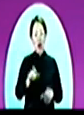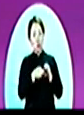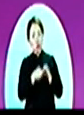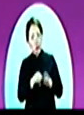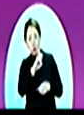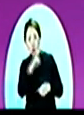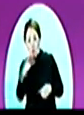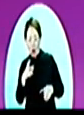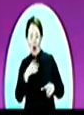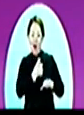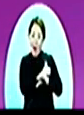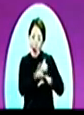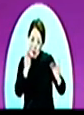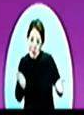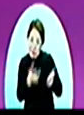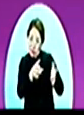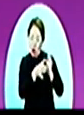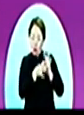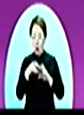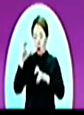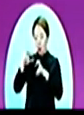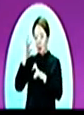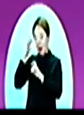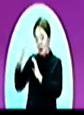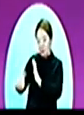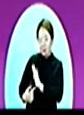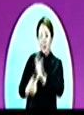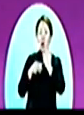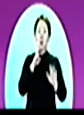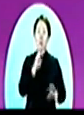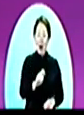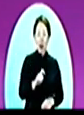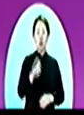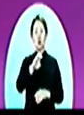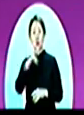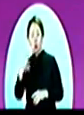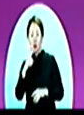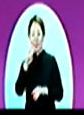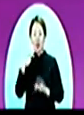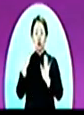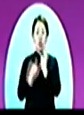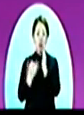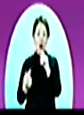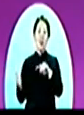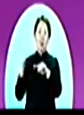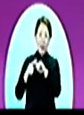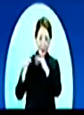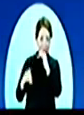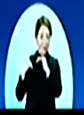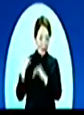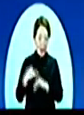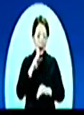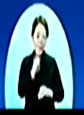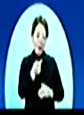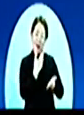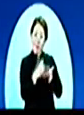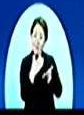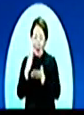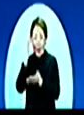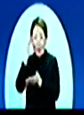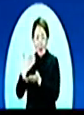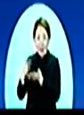сүүний анх дугаар айны хэрэгжүүлсэний үр дүнд үйлдвэрийн аргаар боловсруулсан мах сүү 1.7 дахин, махны